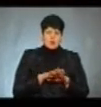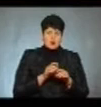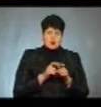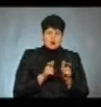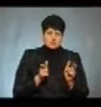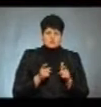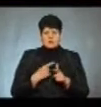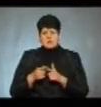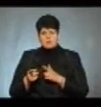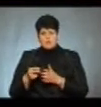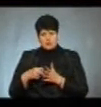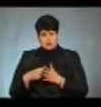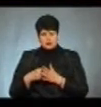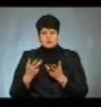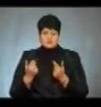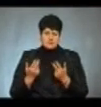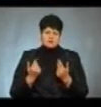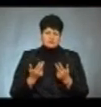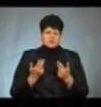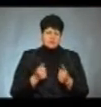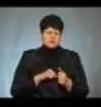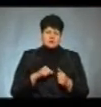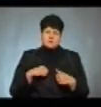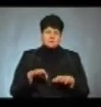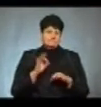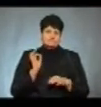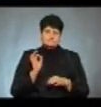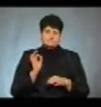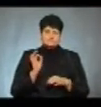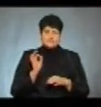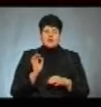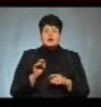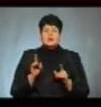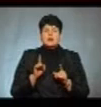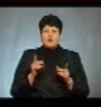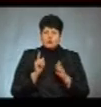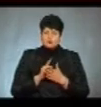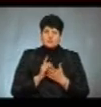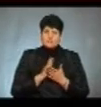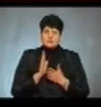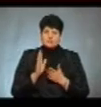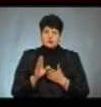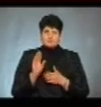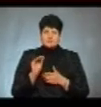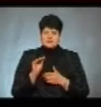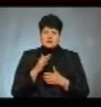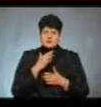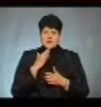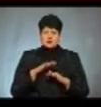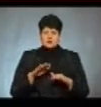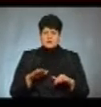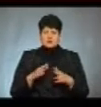ж Укрпошта. Так, спосіб виплати родина вибирає самостійно. І також ви зазначили, що обов'язково в пакеті документів має бути посвідчення